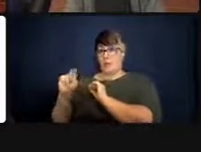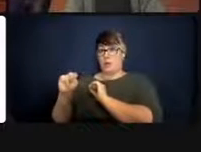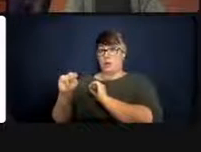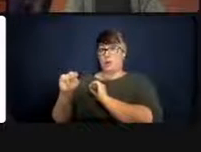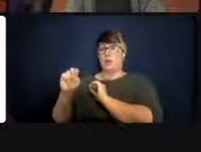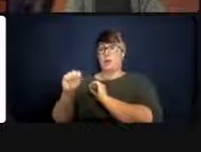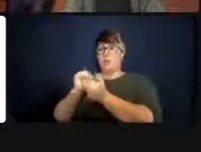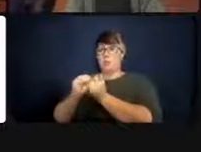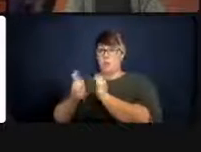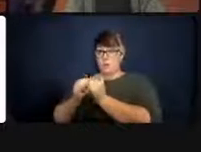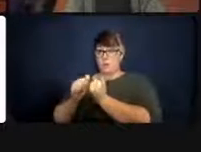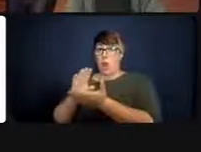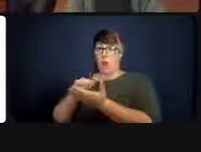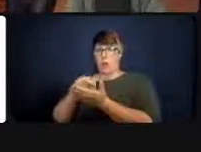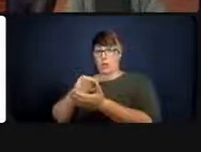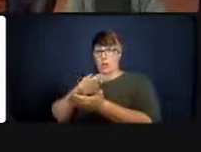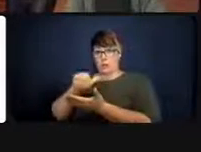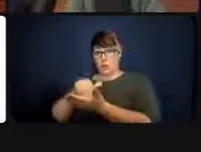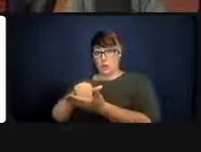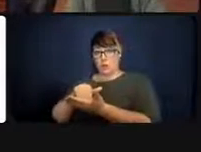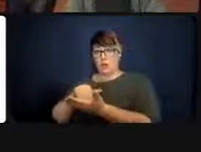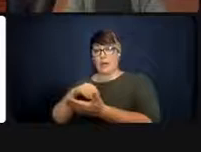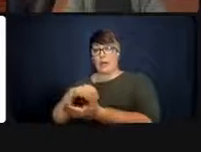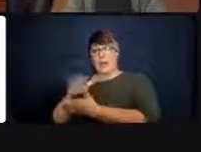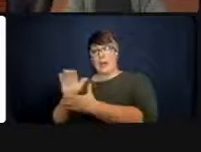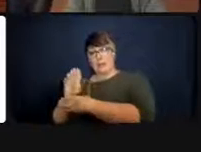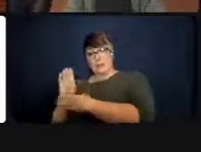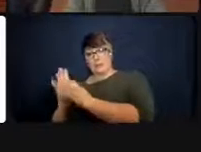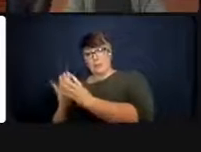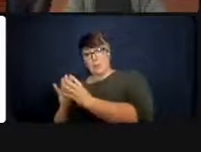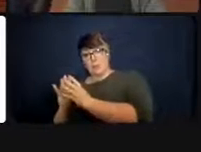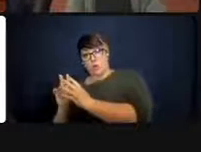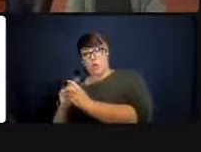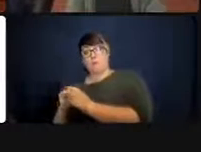هل لكم أن تقوموا بعرض هذا